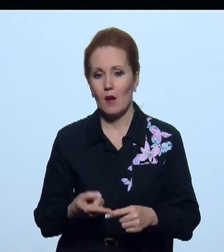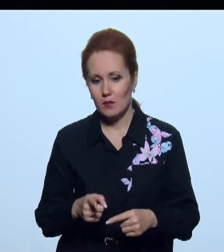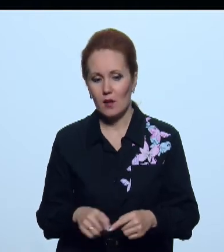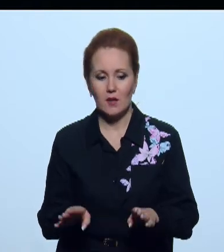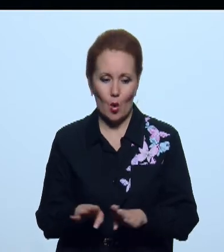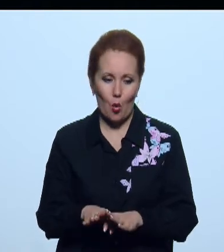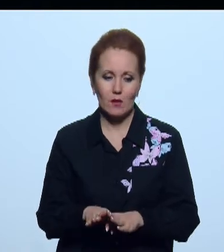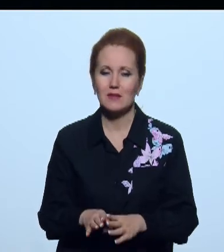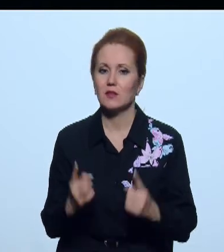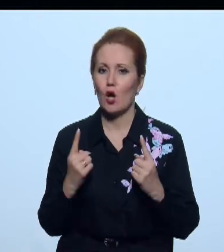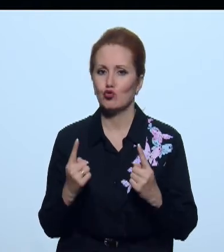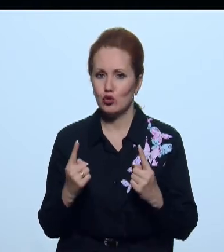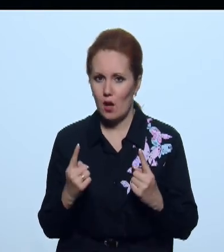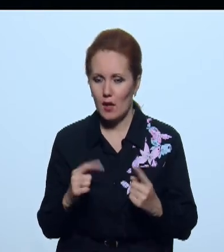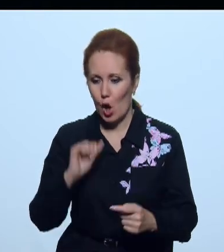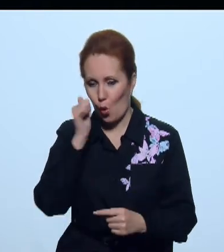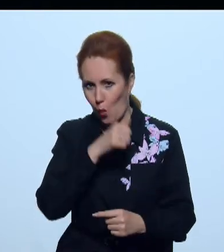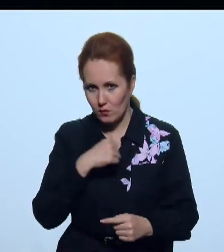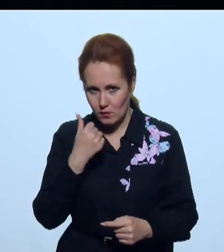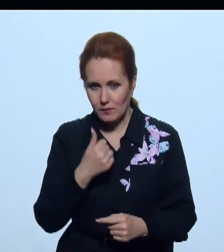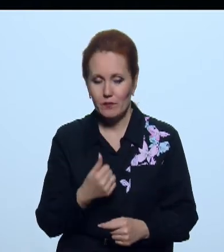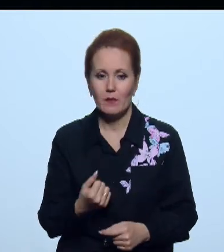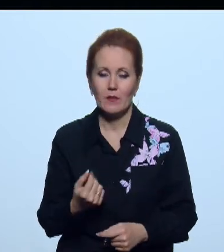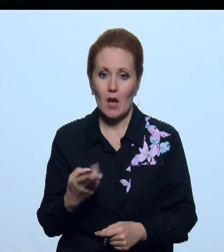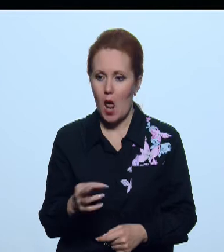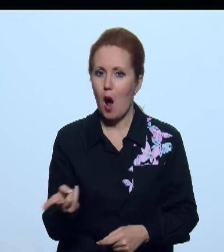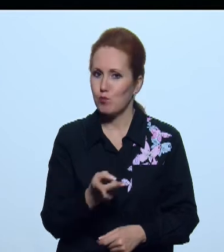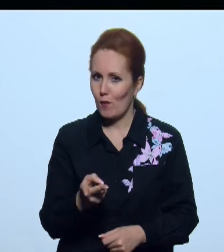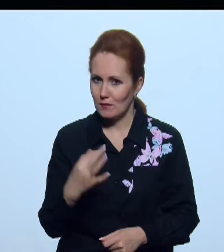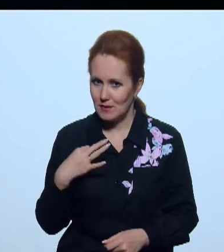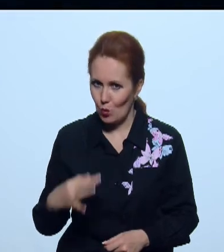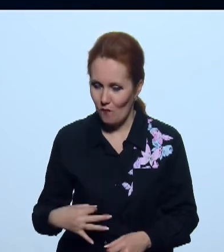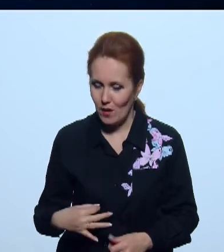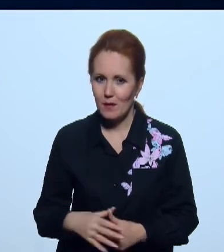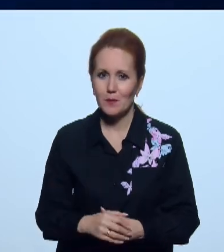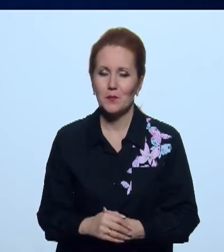такой достаточно значительный год для обоих.